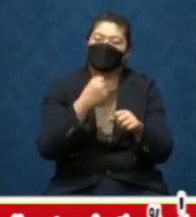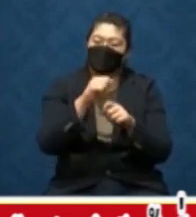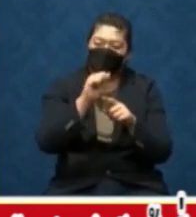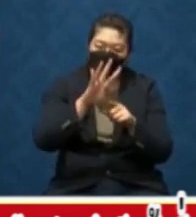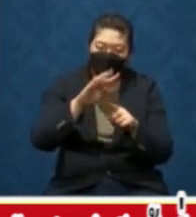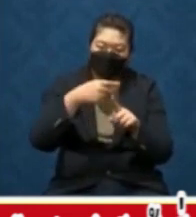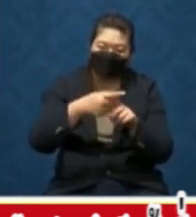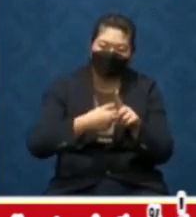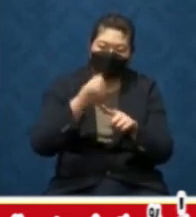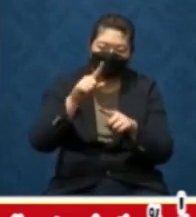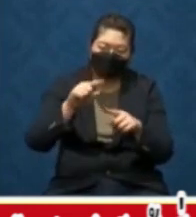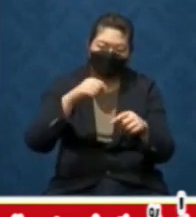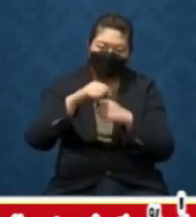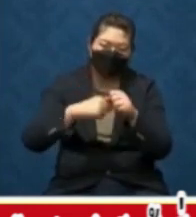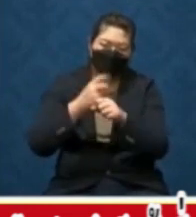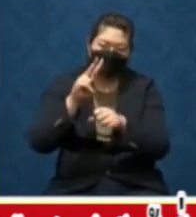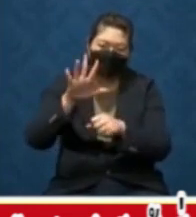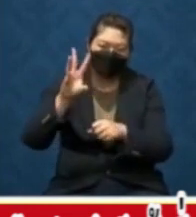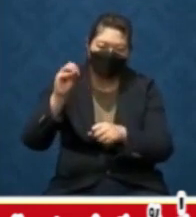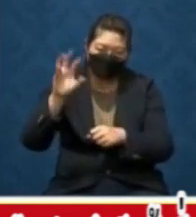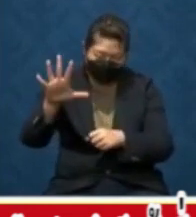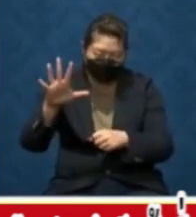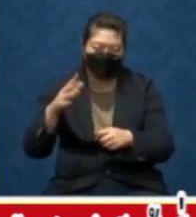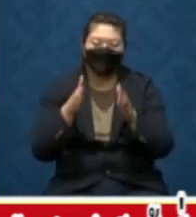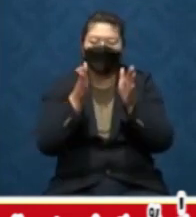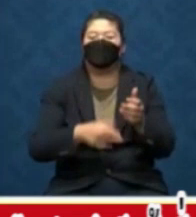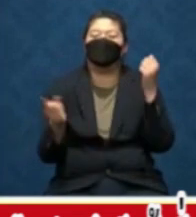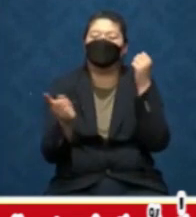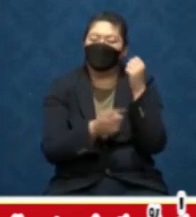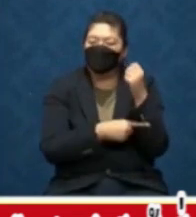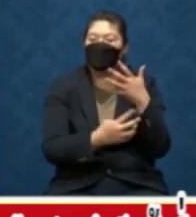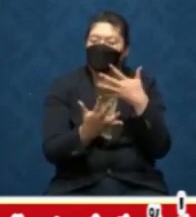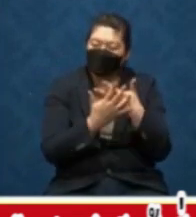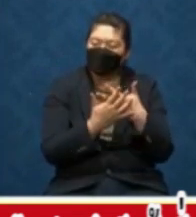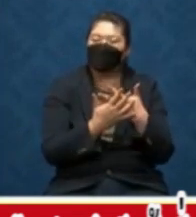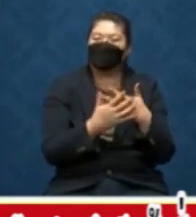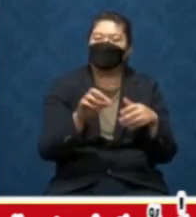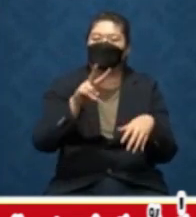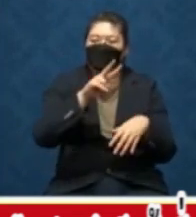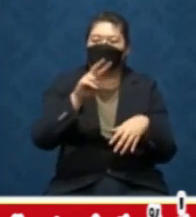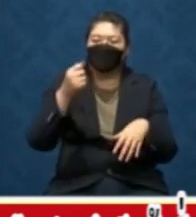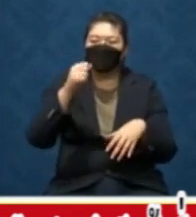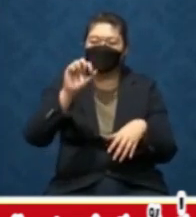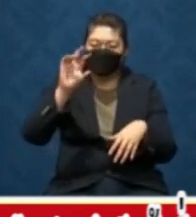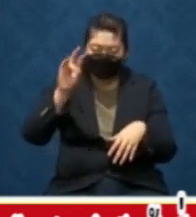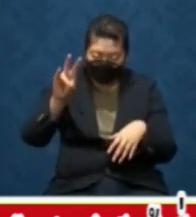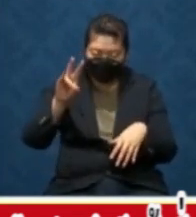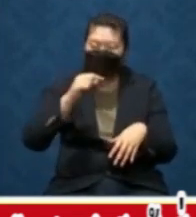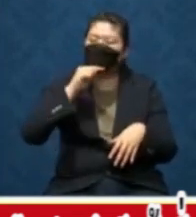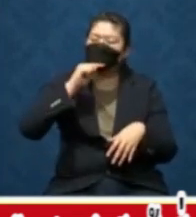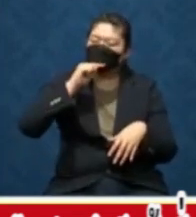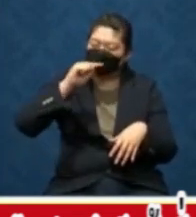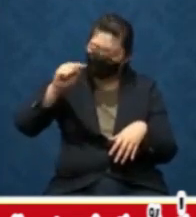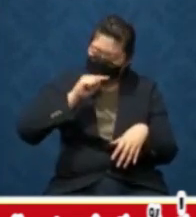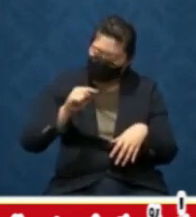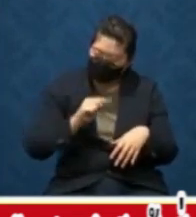ผู้ถูกดำเนินคดีมาตรา 112อย่างน้อย 217คนในจำนวน 236คดีซึ่งเป็น